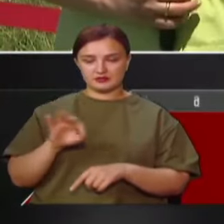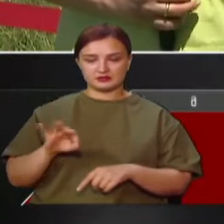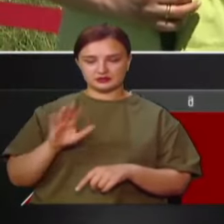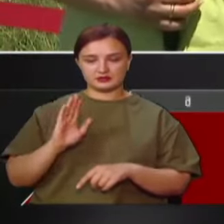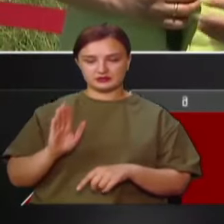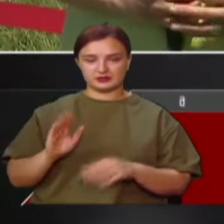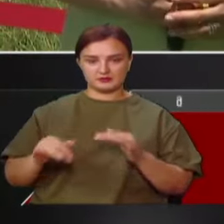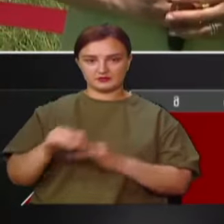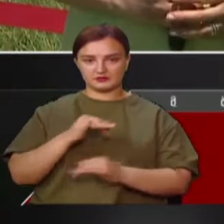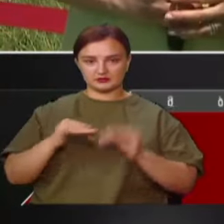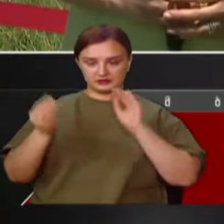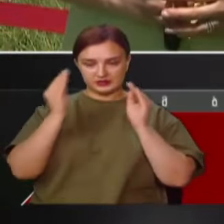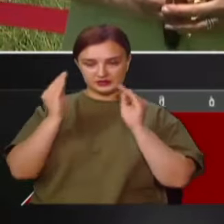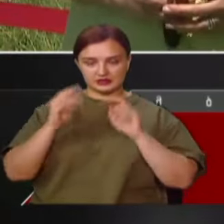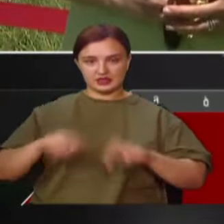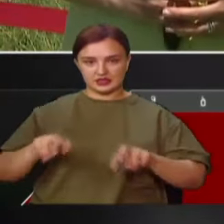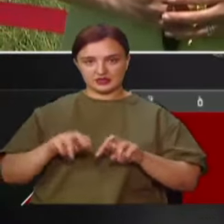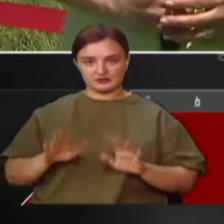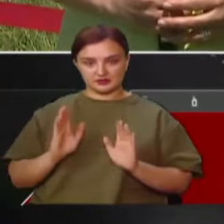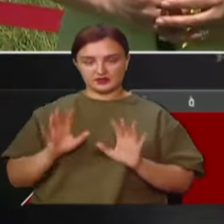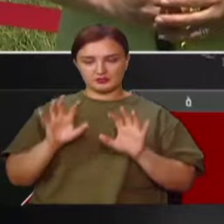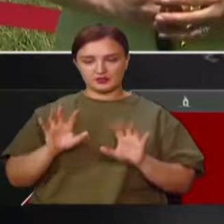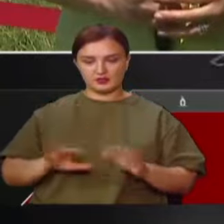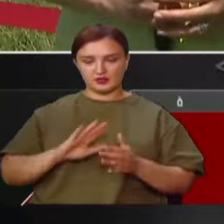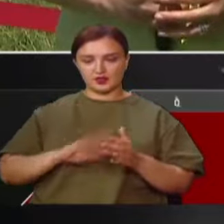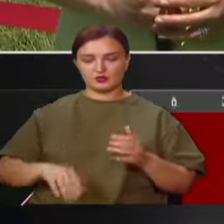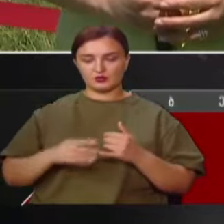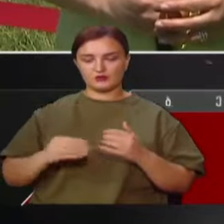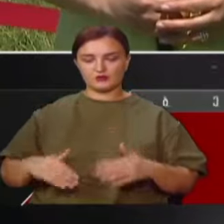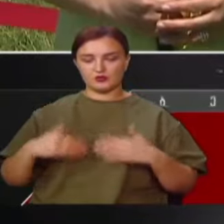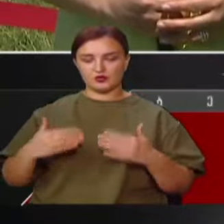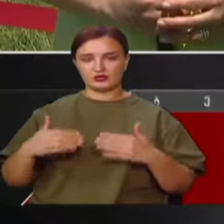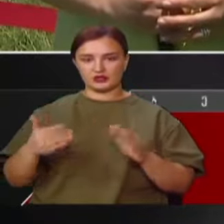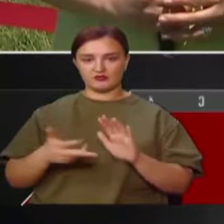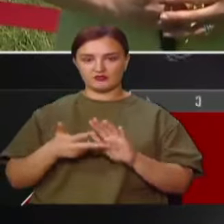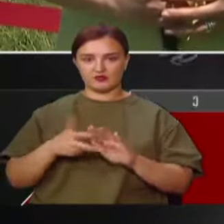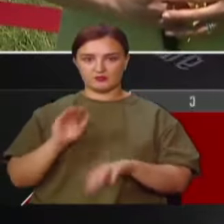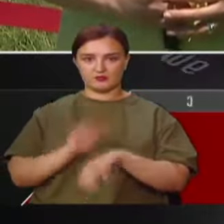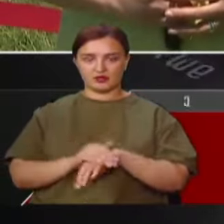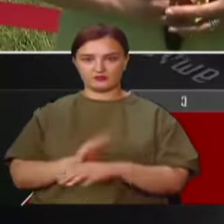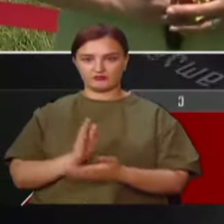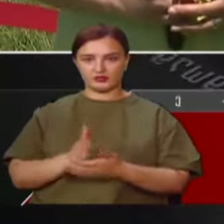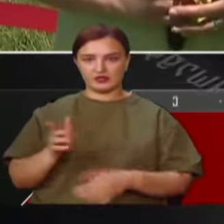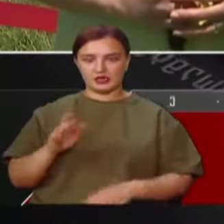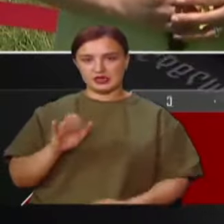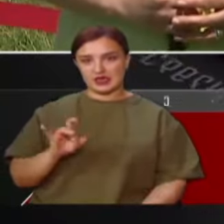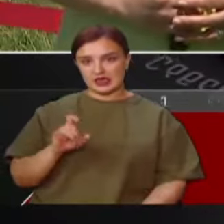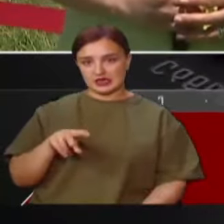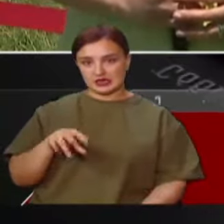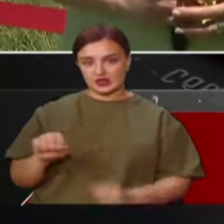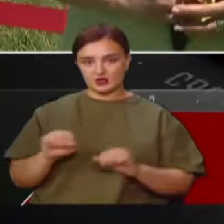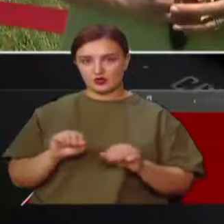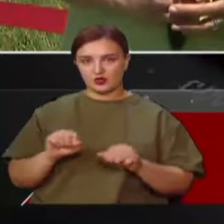საუბარი და განხილვა მოხდება ამ ინციდენტების. უკანონო ბორდერიზაციის 8 ფაქტი დაფიქსირდა ქარელისა და